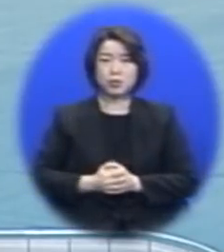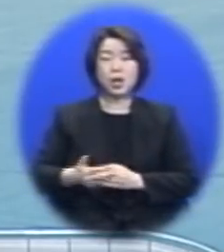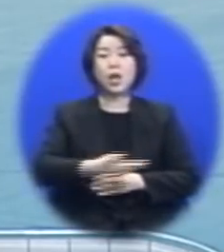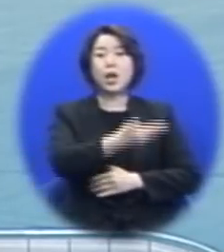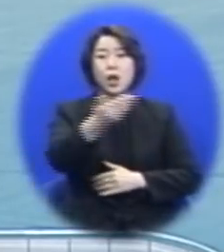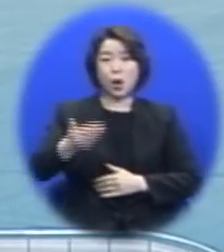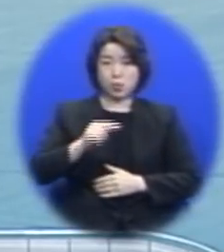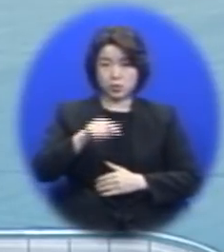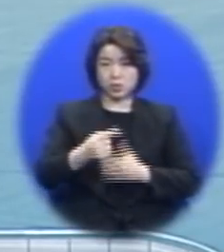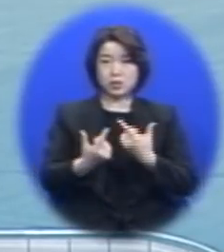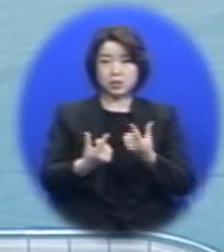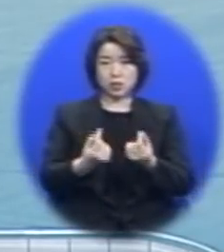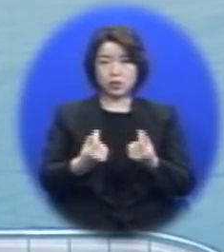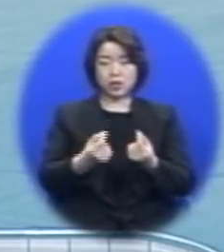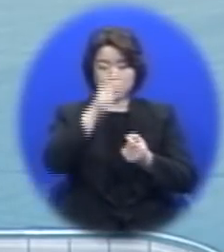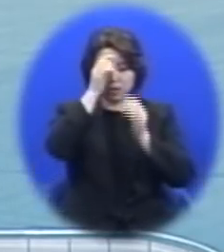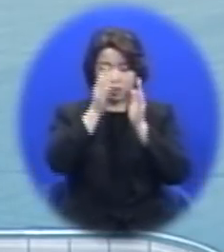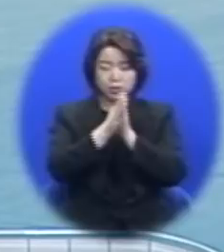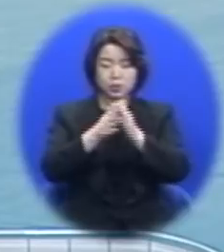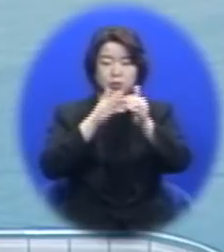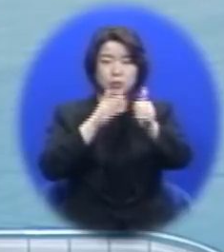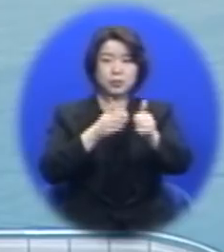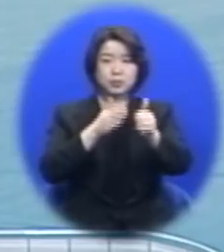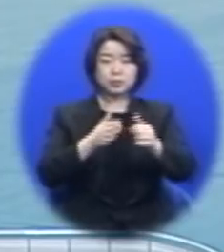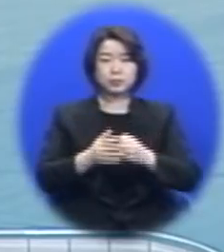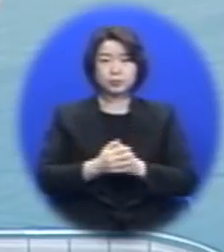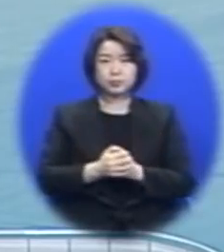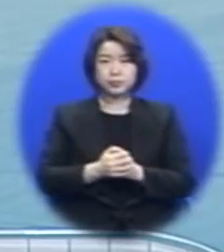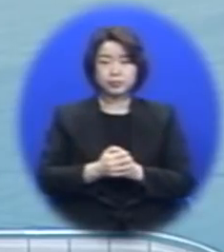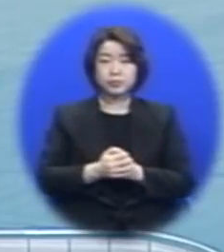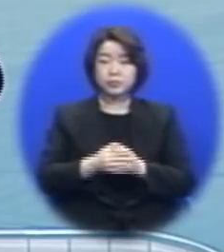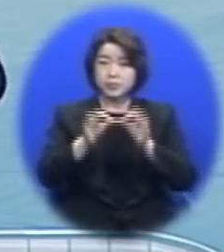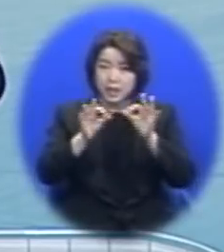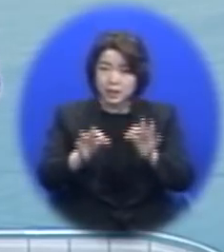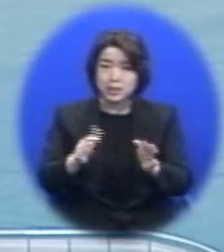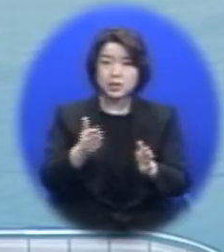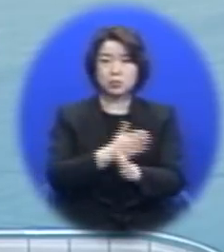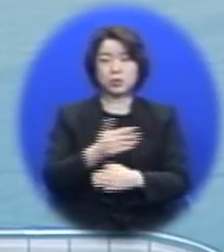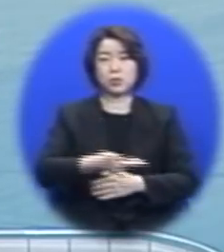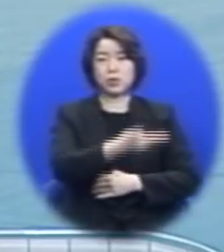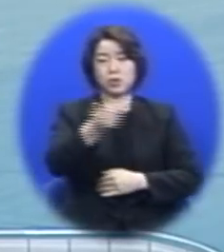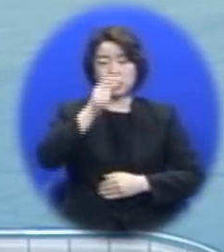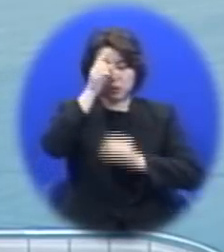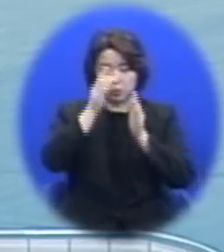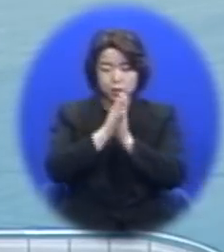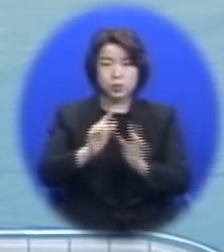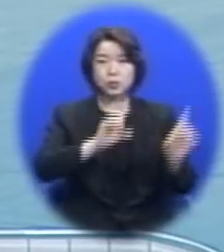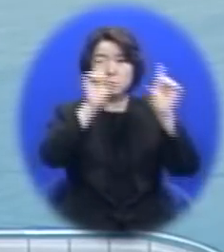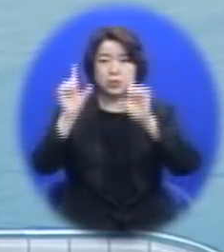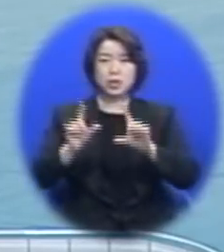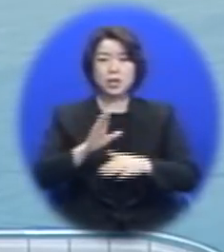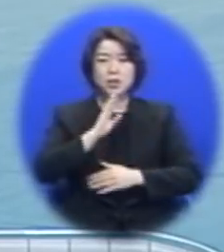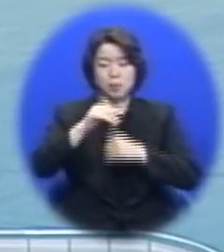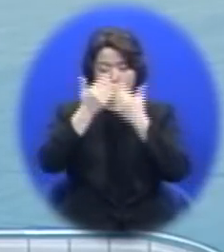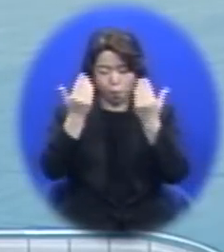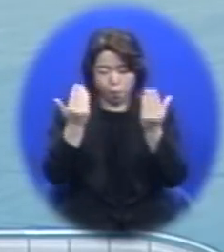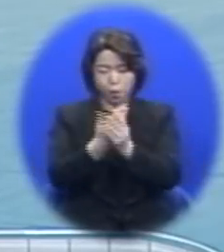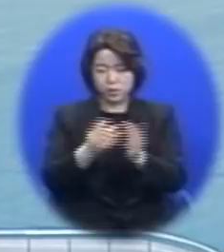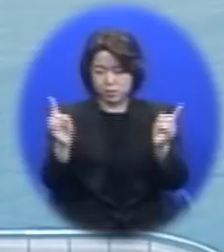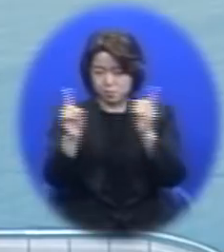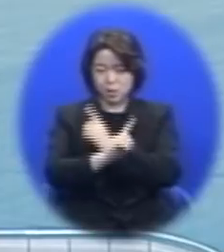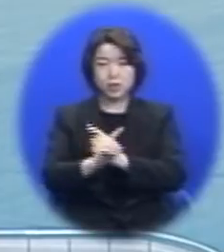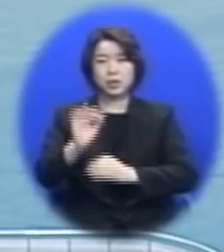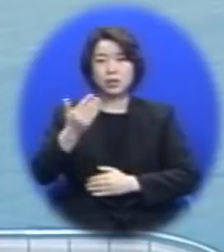여러분 그렇게 기도하십시다. 이제부터 여러분의 기도 생활이 정말 완전히 달라지게